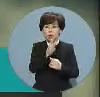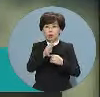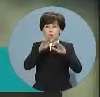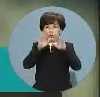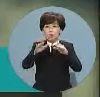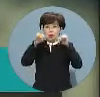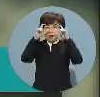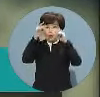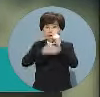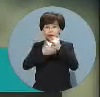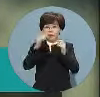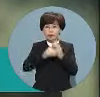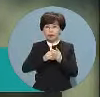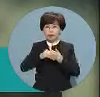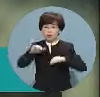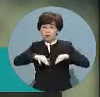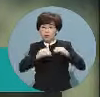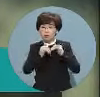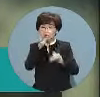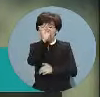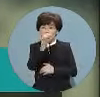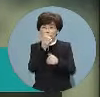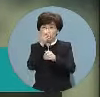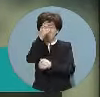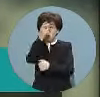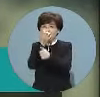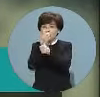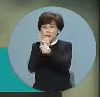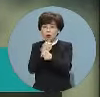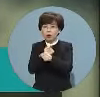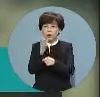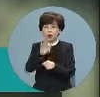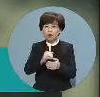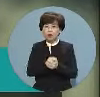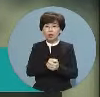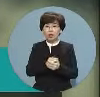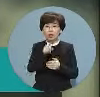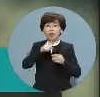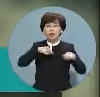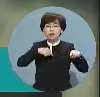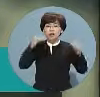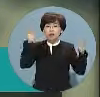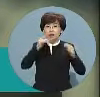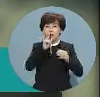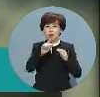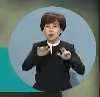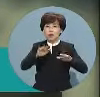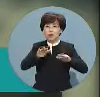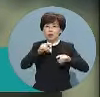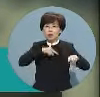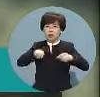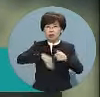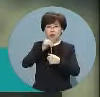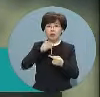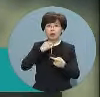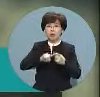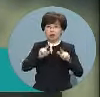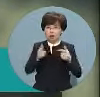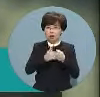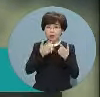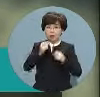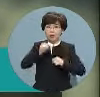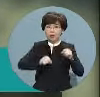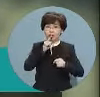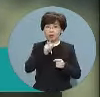찍었습니다. 행인의 신고로 경찰에 붙잡힌 이 학생은 현재 정치 상황이 마음에 들지 않아서 이런 행동을 했다고 진술했는데요.